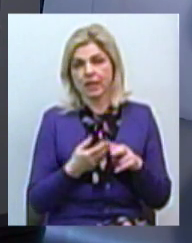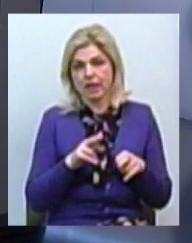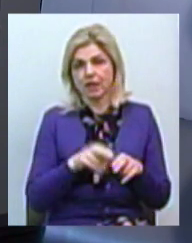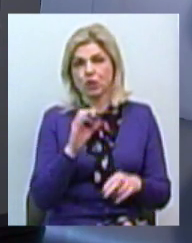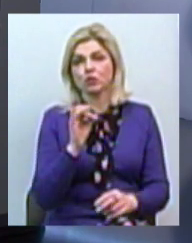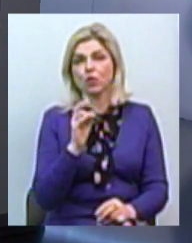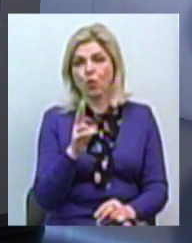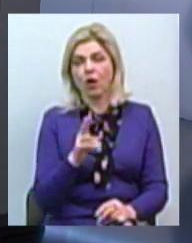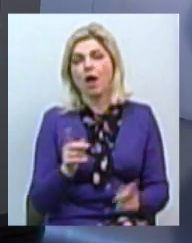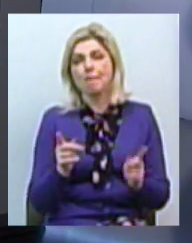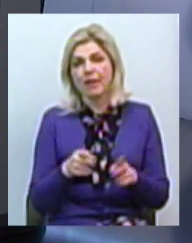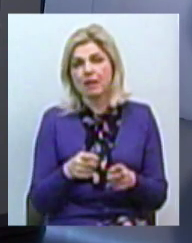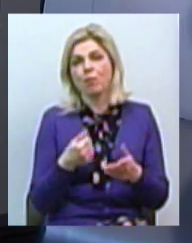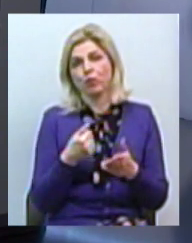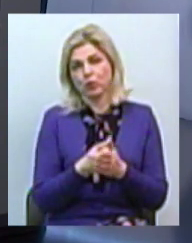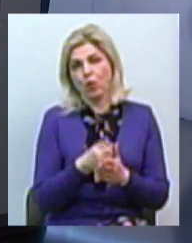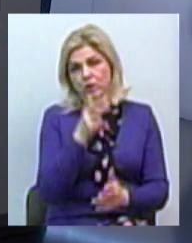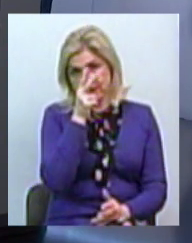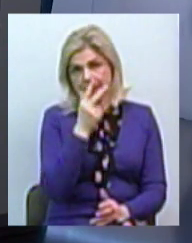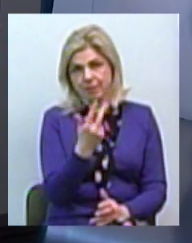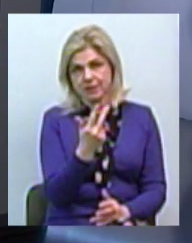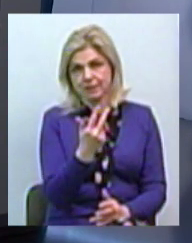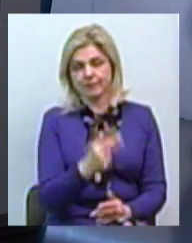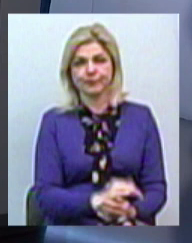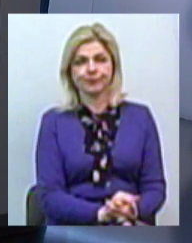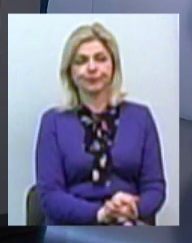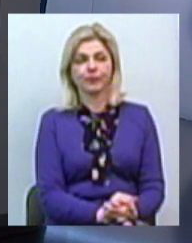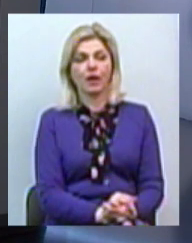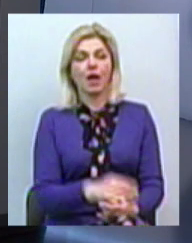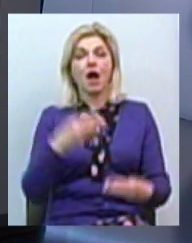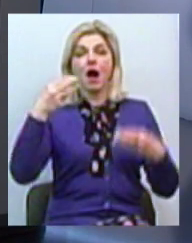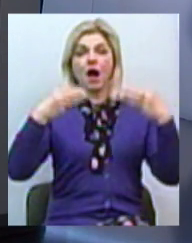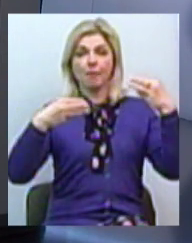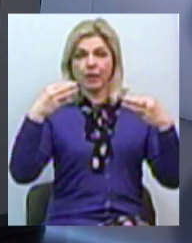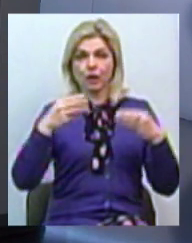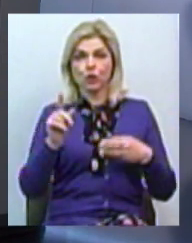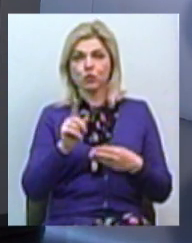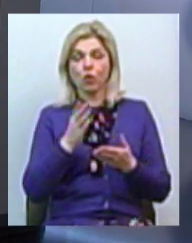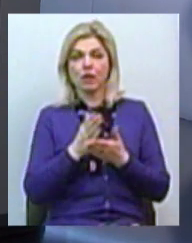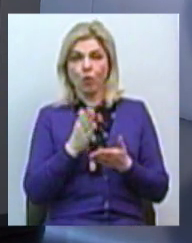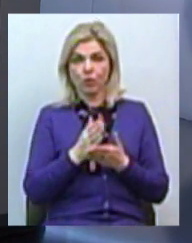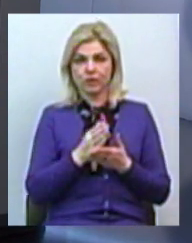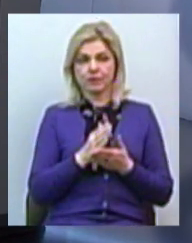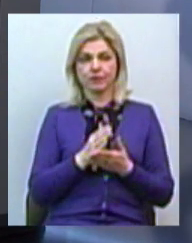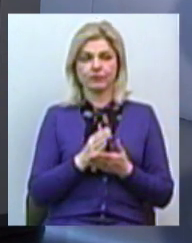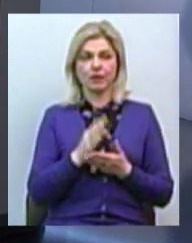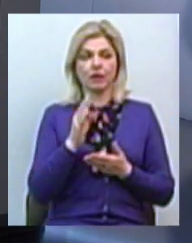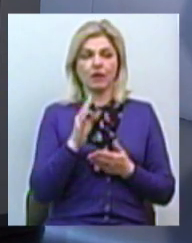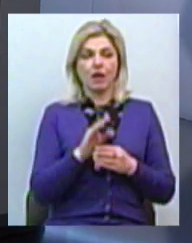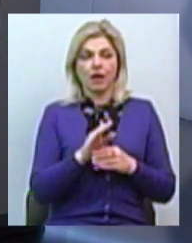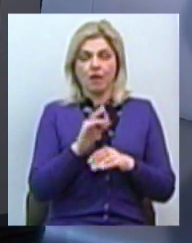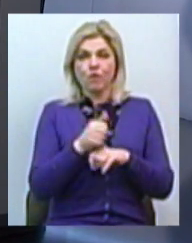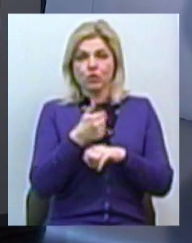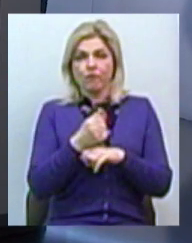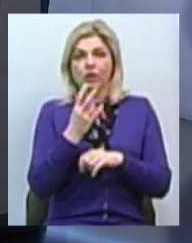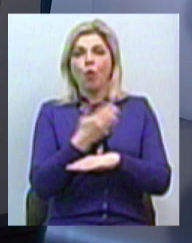на мінімум на 3 місяці. Камери, які розташовано в основному на